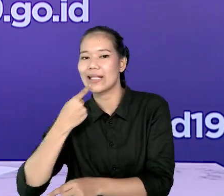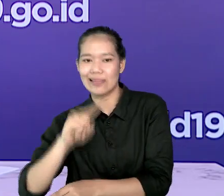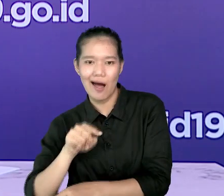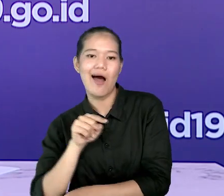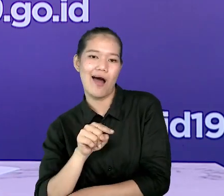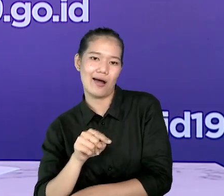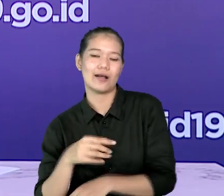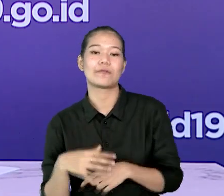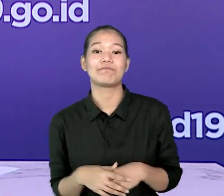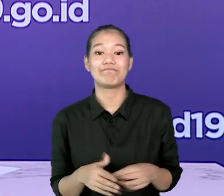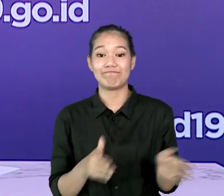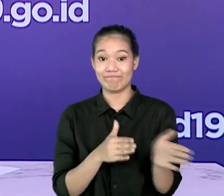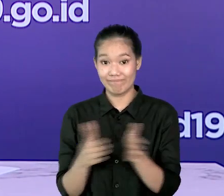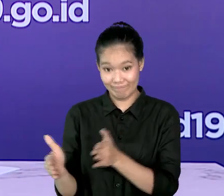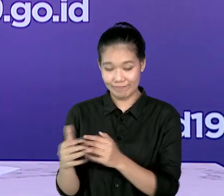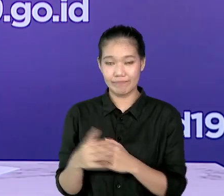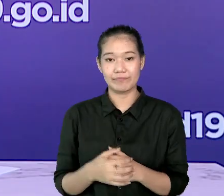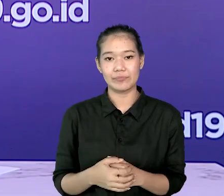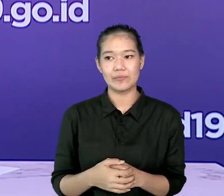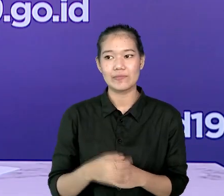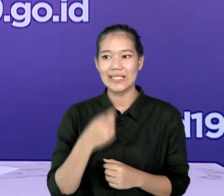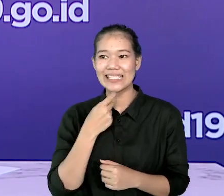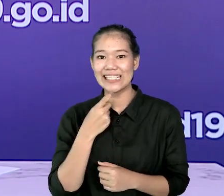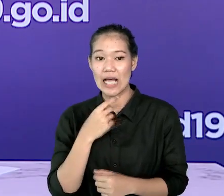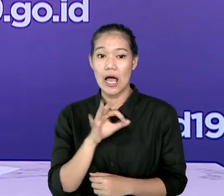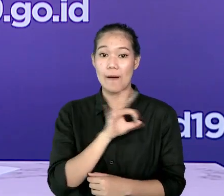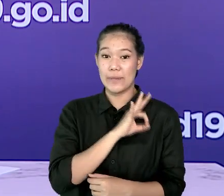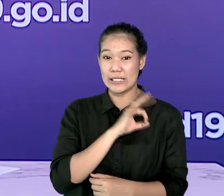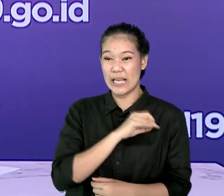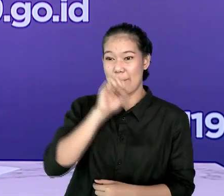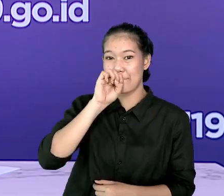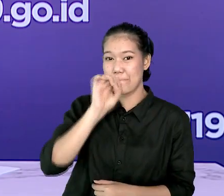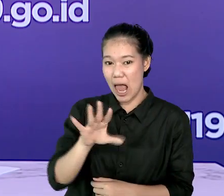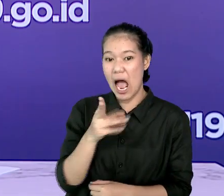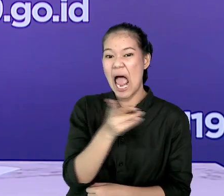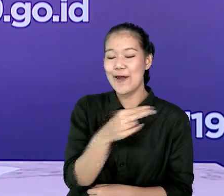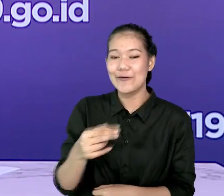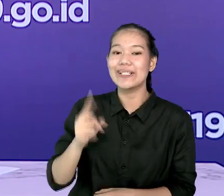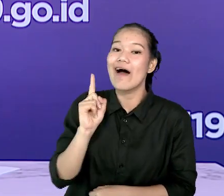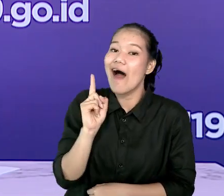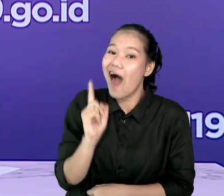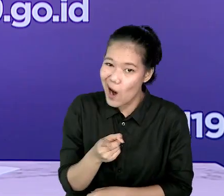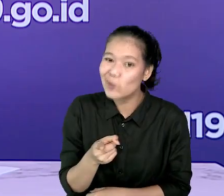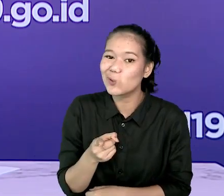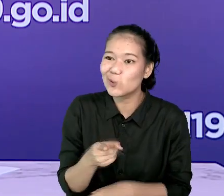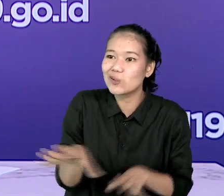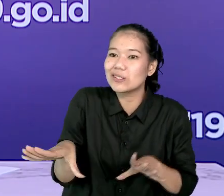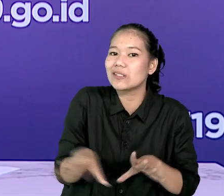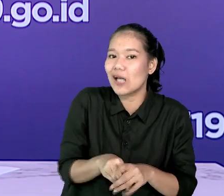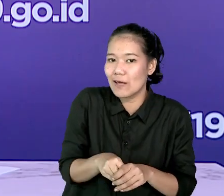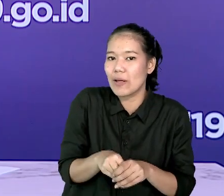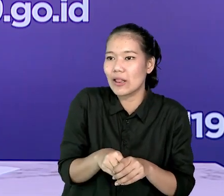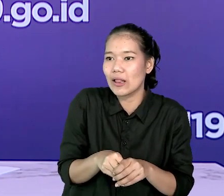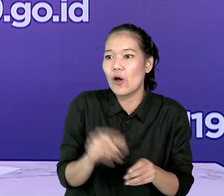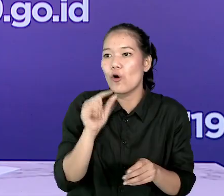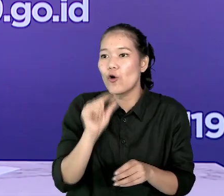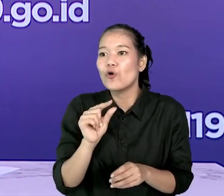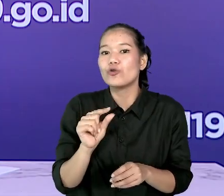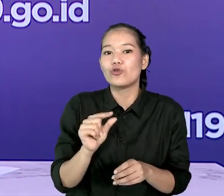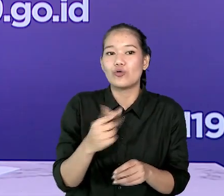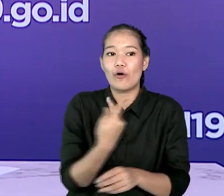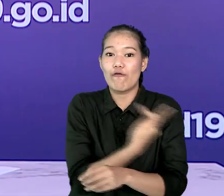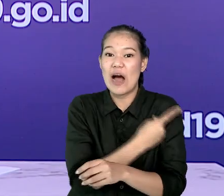Selain itu, sejalan dengan amanah Presiden yang menyatakan Indonesia wajib berpartisipasi mengatasi